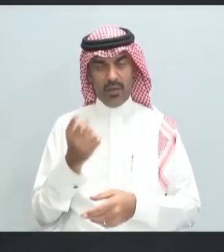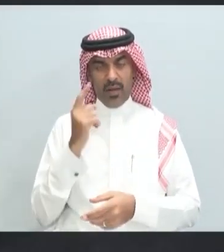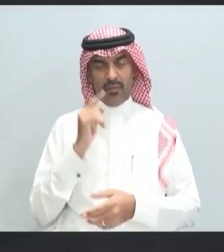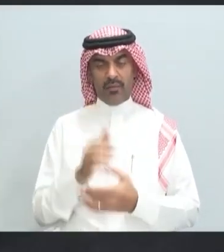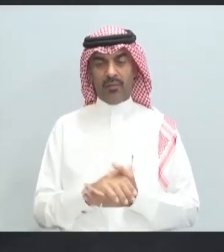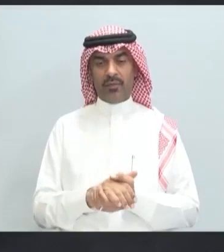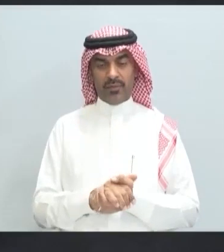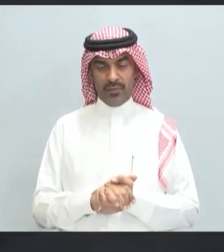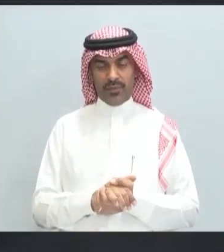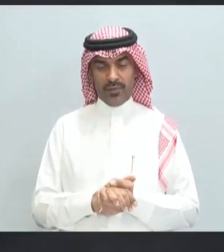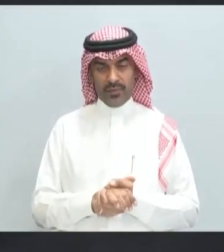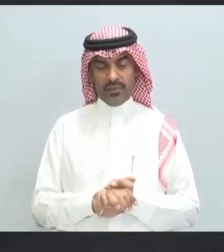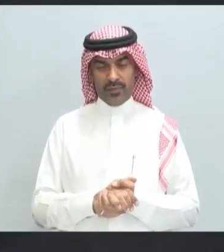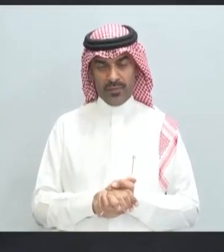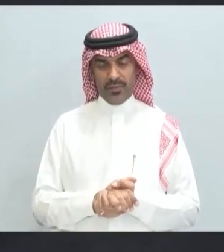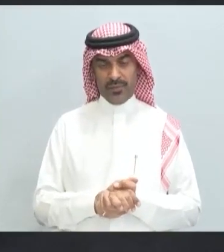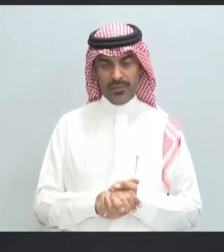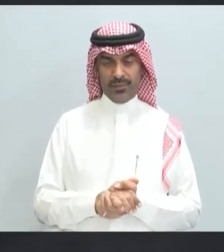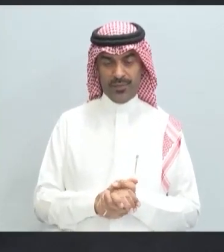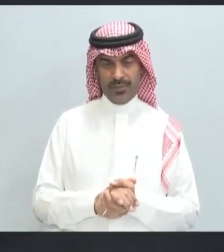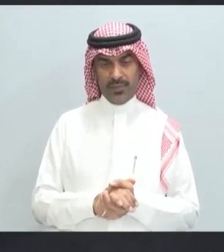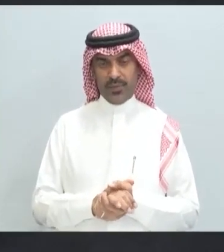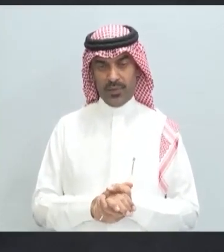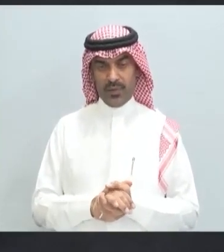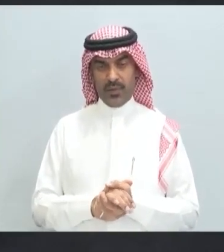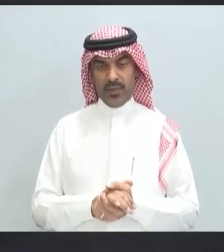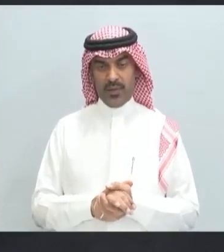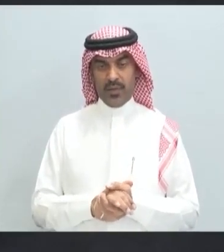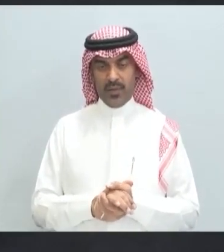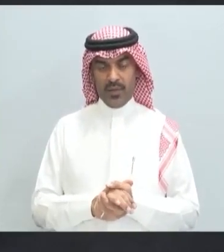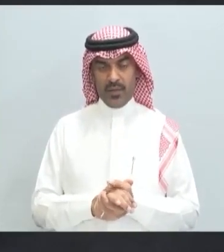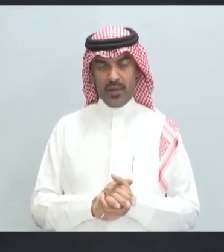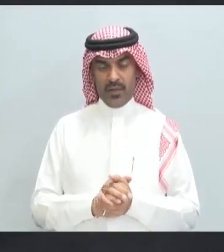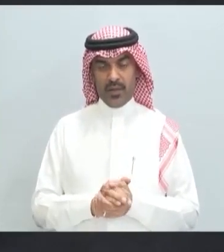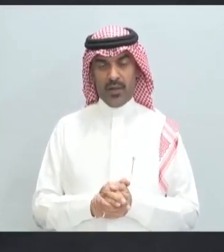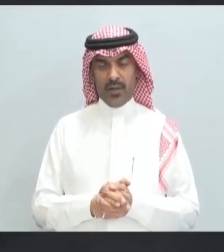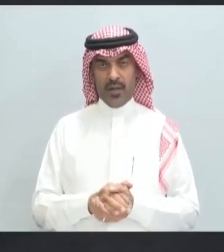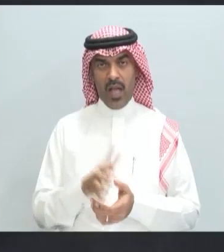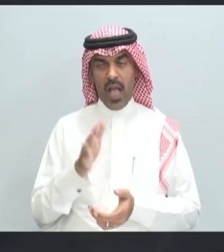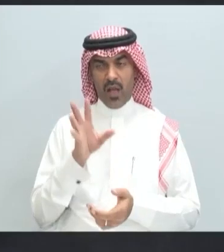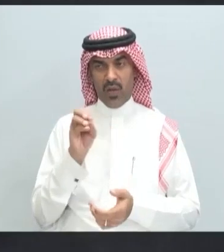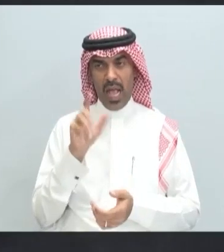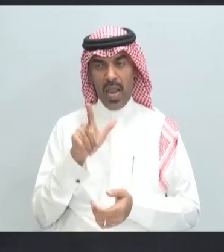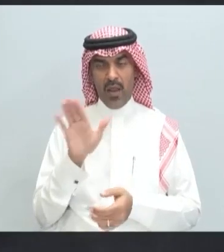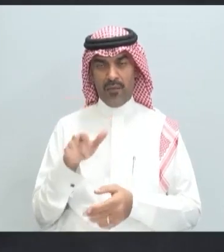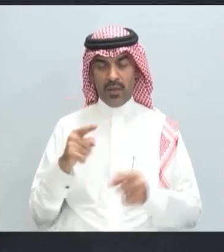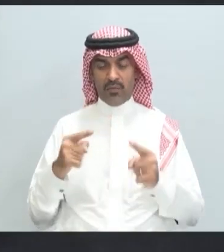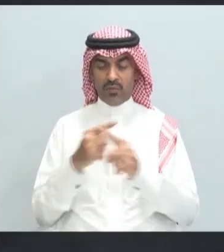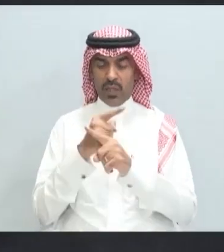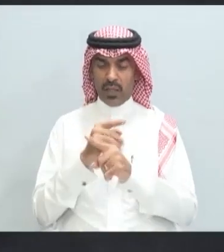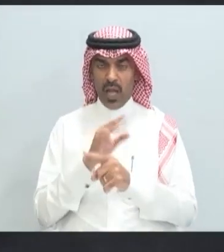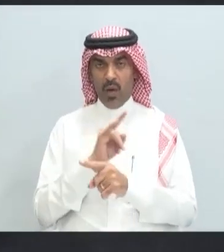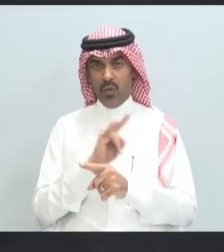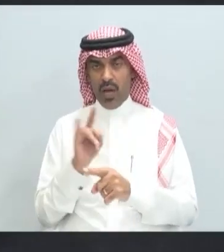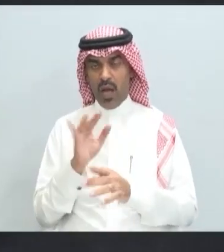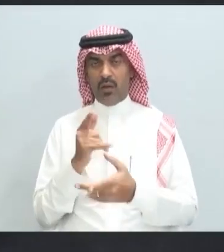هل في بينها عنصر مكرر ولا كل عنصر مختلف عن الاخر وبالتالي احدد هل الحادثتين متنافيين او